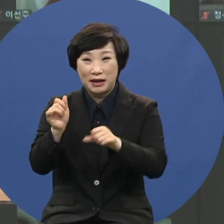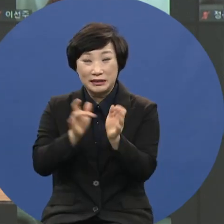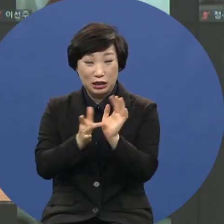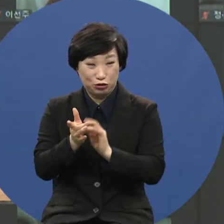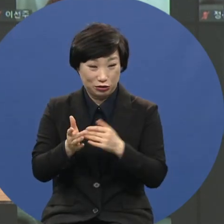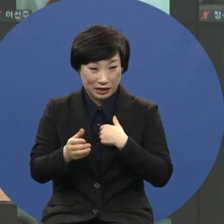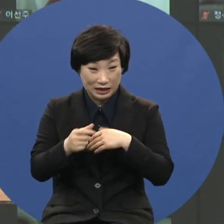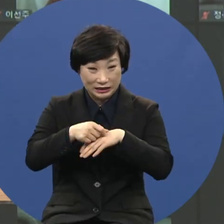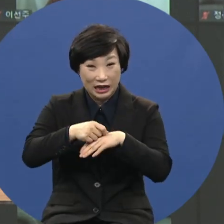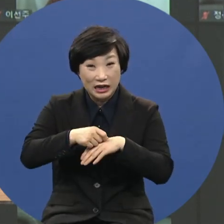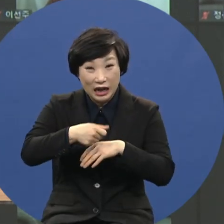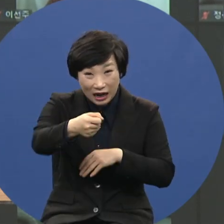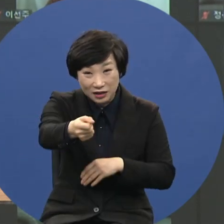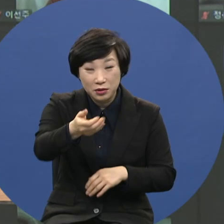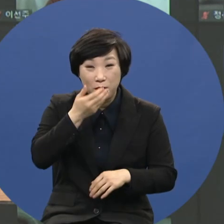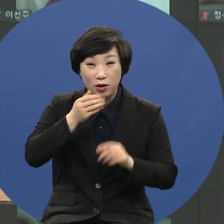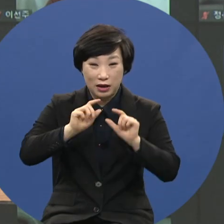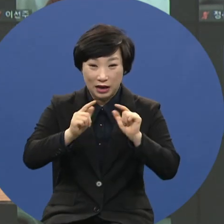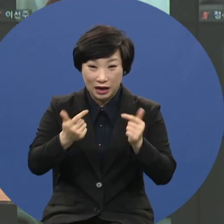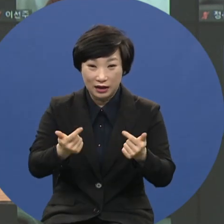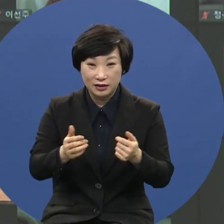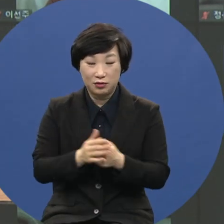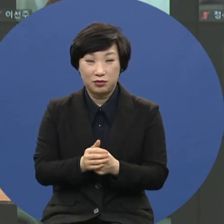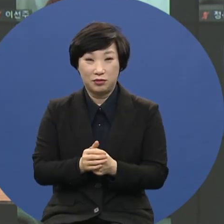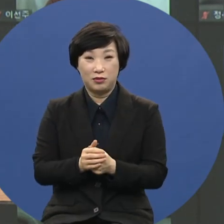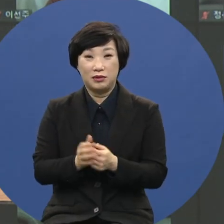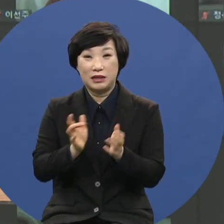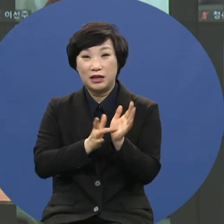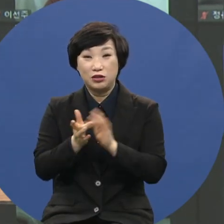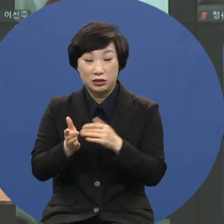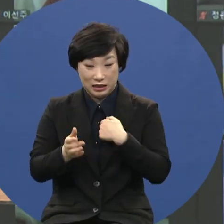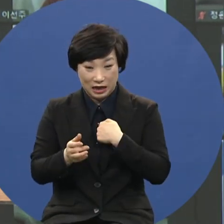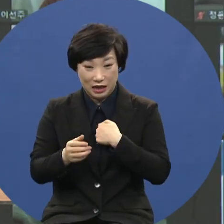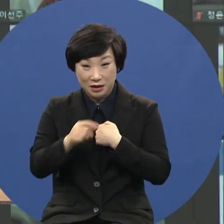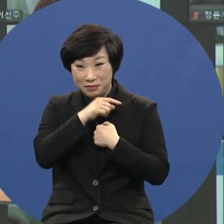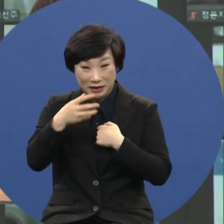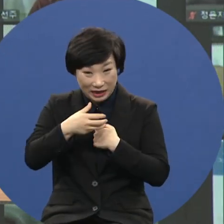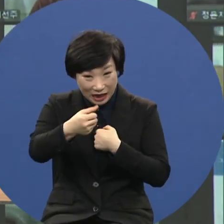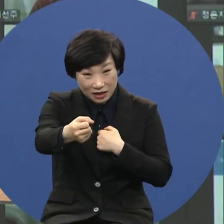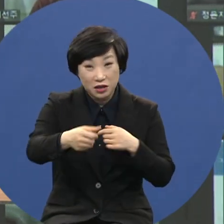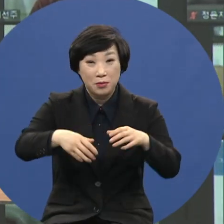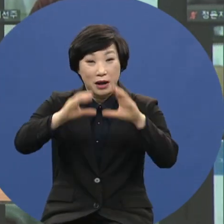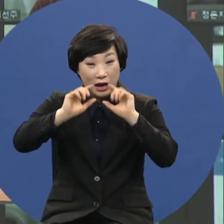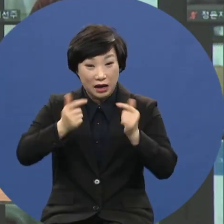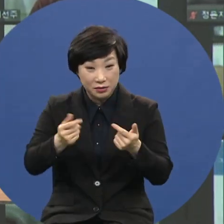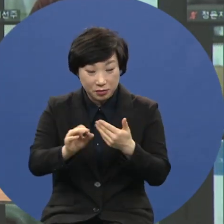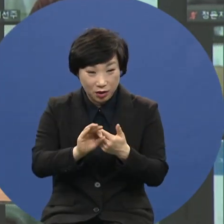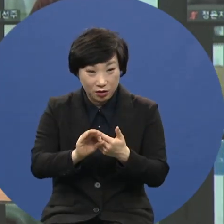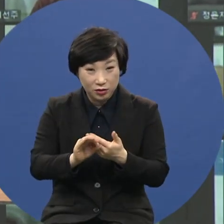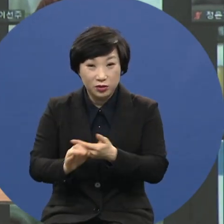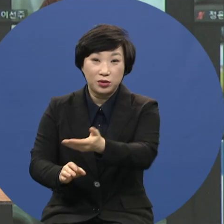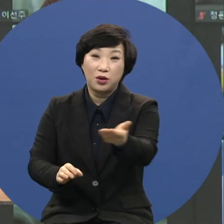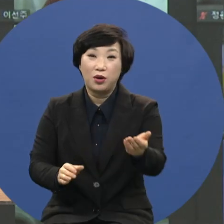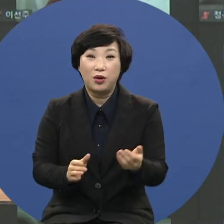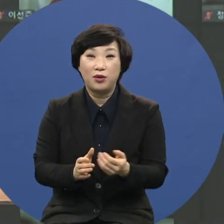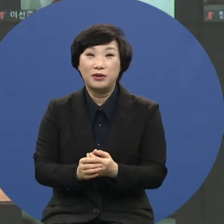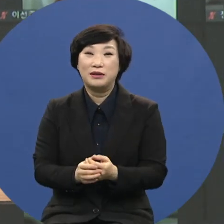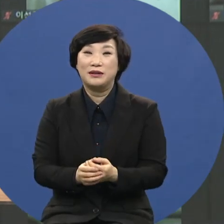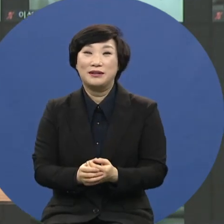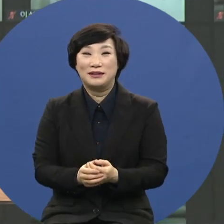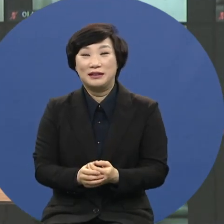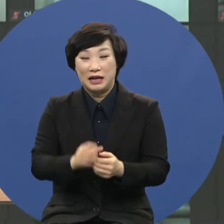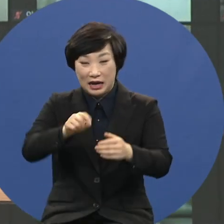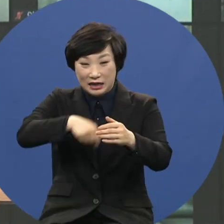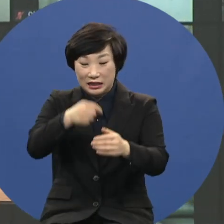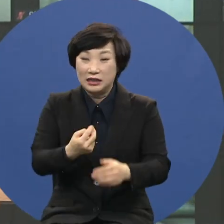인자의 살을 먹지 아니하고 인자의 피를 마시지 아니하면 너희